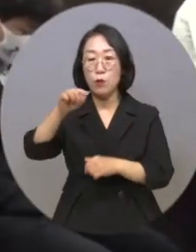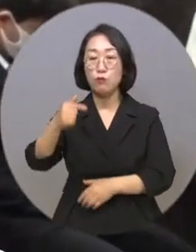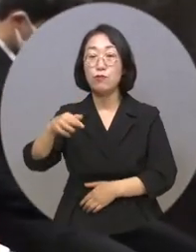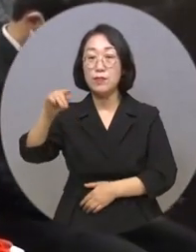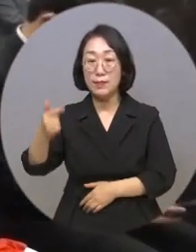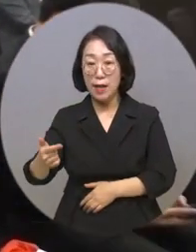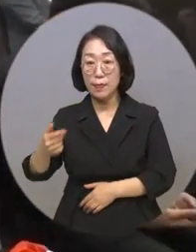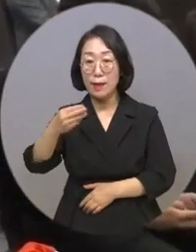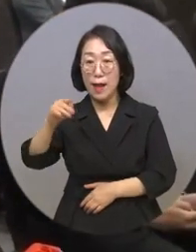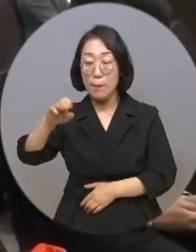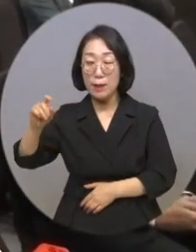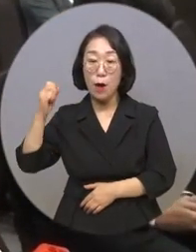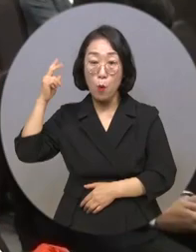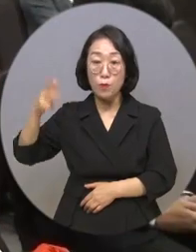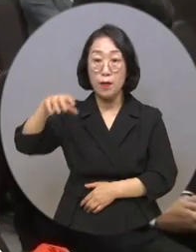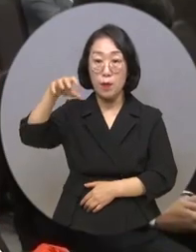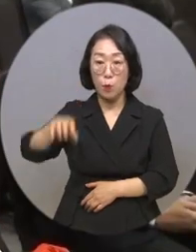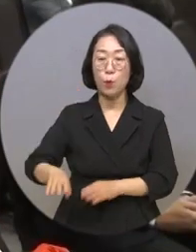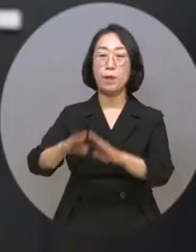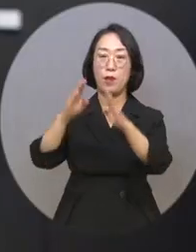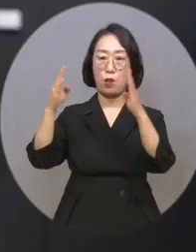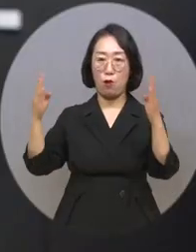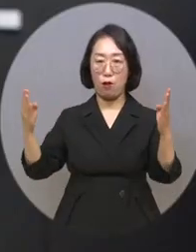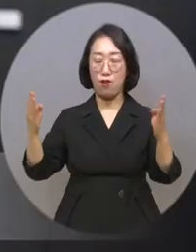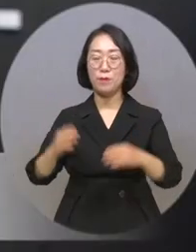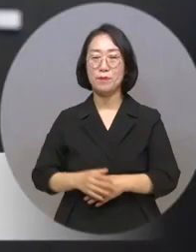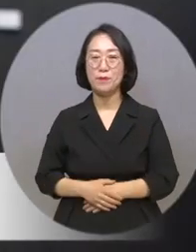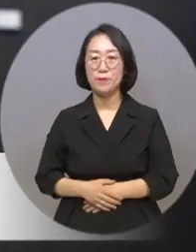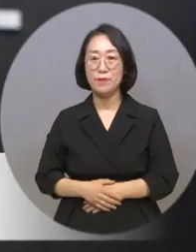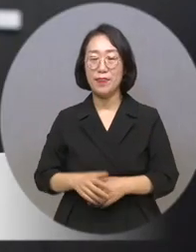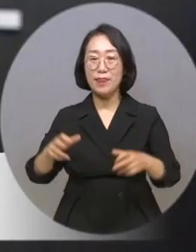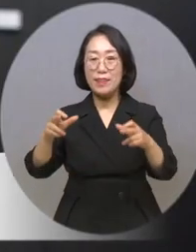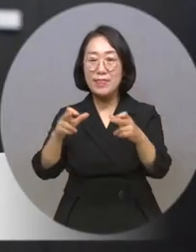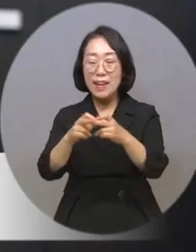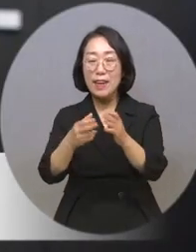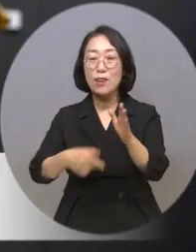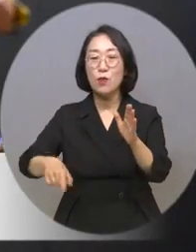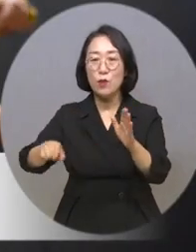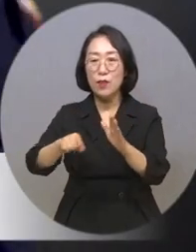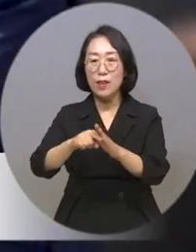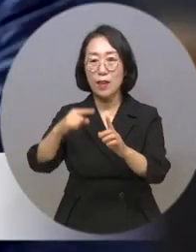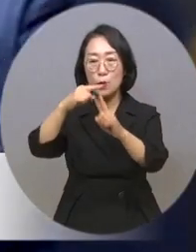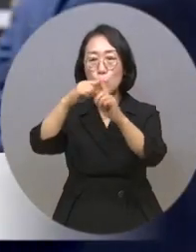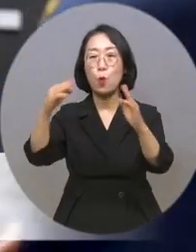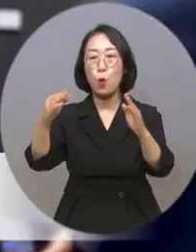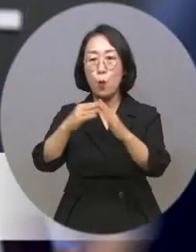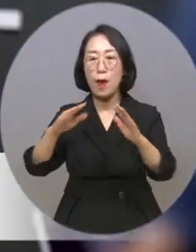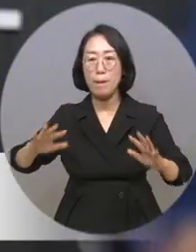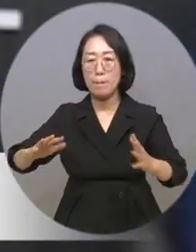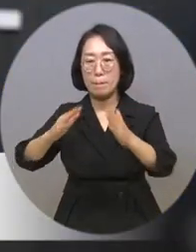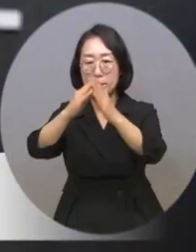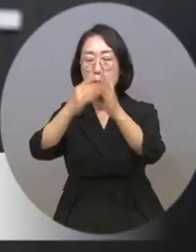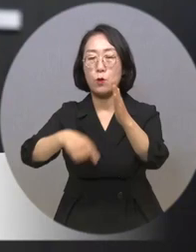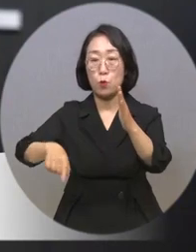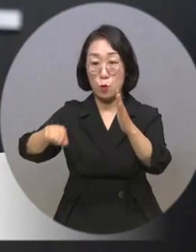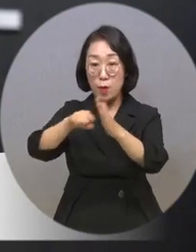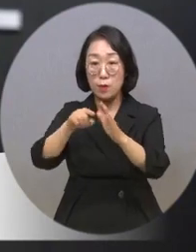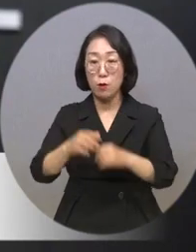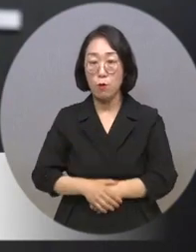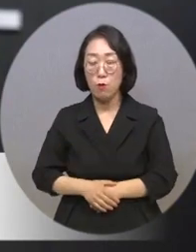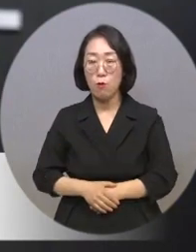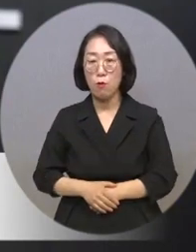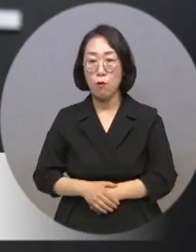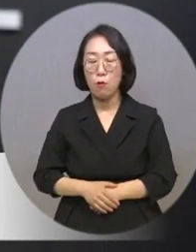군산 라마다 호텔에서 진행했습니다. 장애인을 위한 교회를 건립하기 위해서 특히 장애인